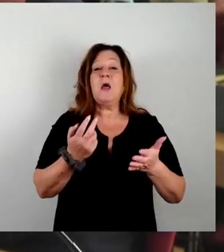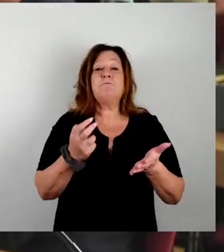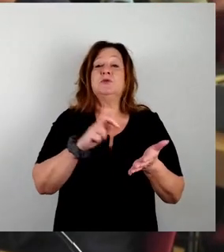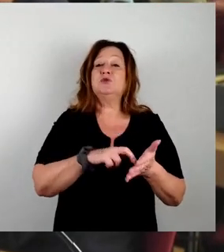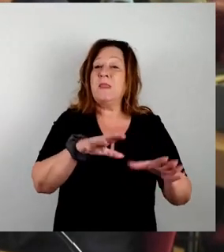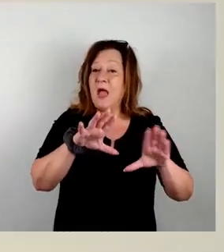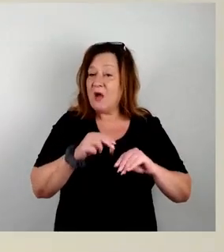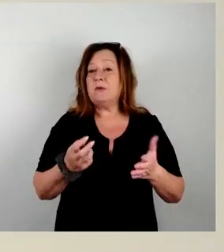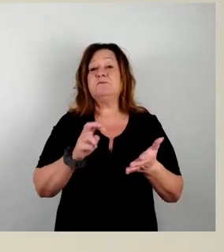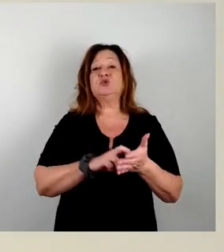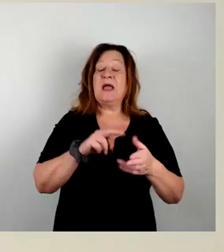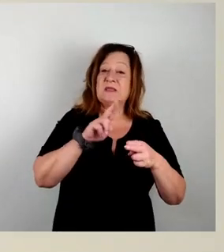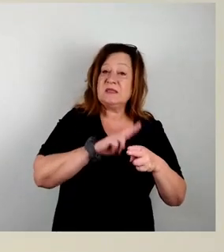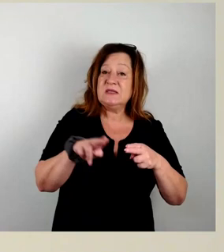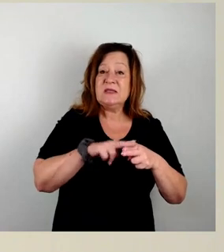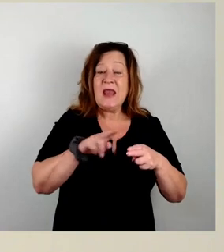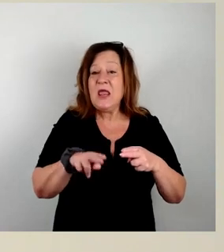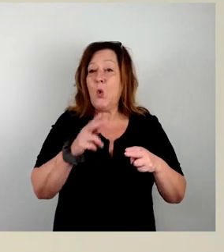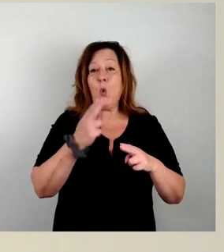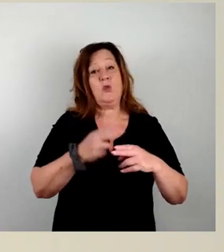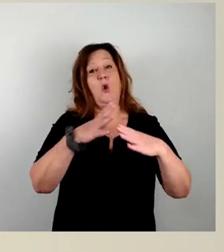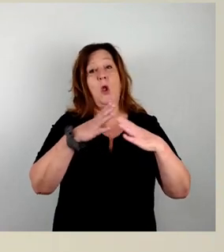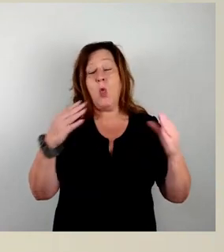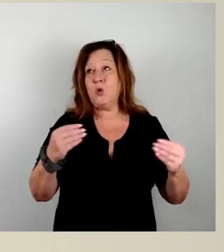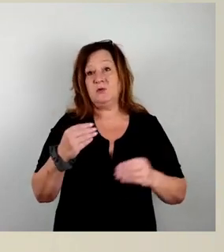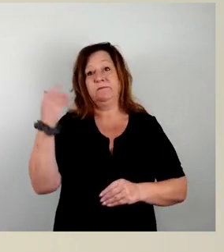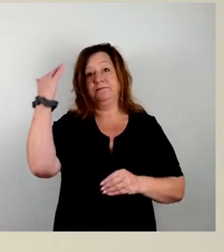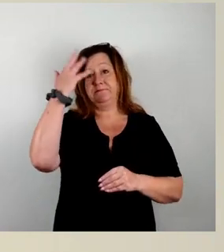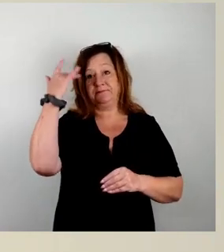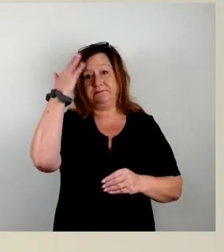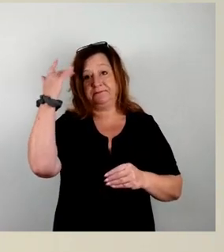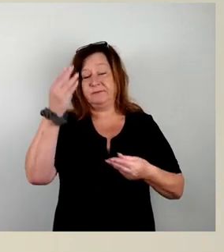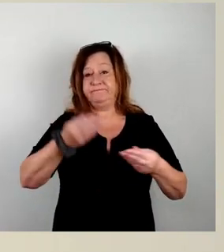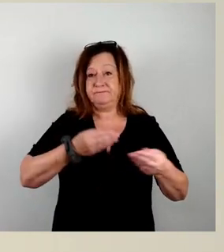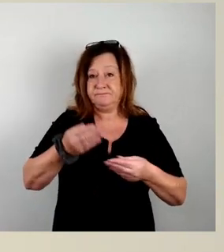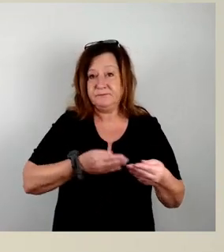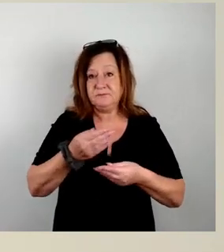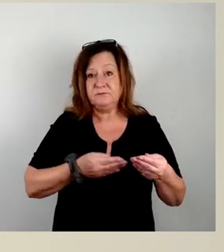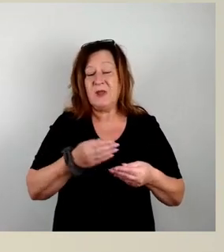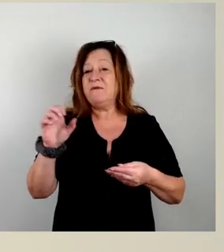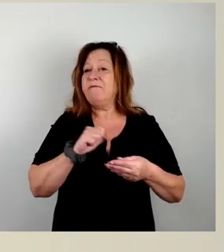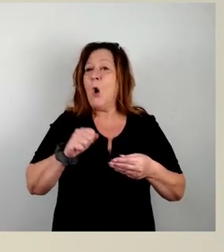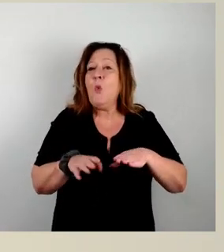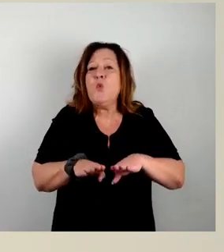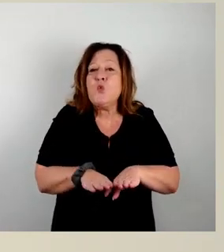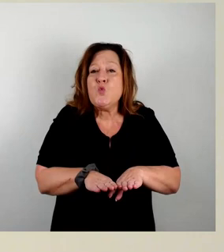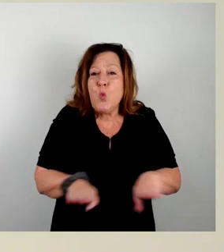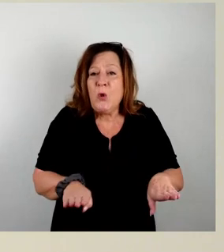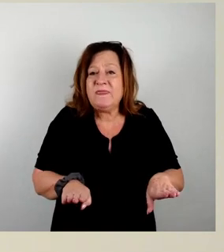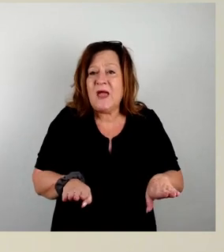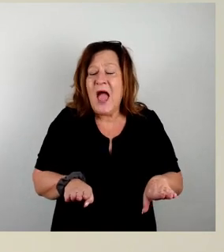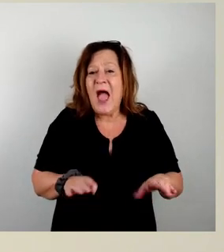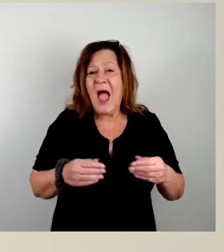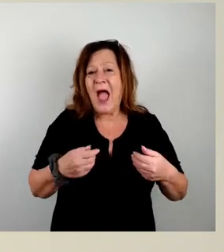Sanierung und Lösung sozusagen verständigen, weil dieser grundhafte Ausbau angesichts der langen Liste